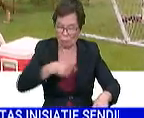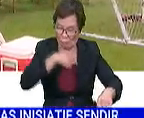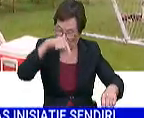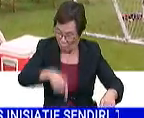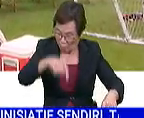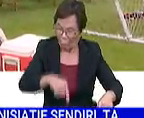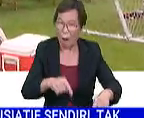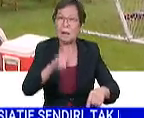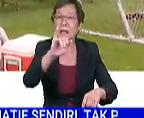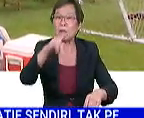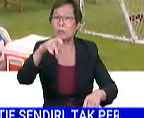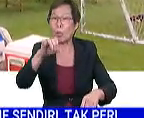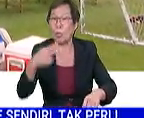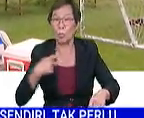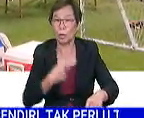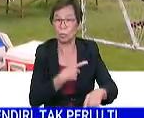untuk